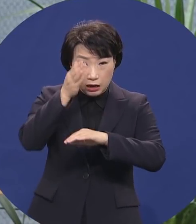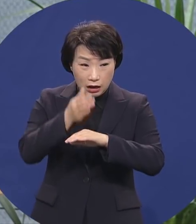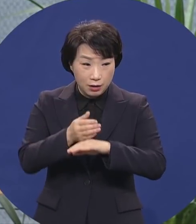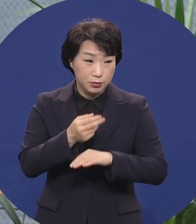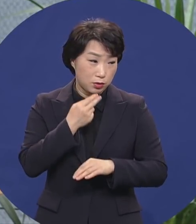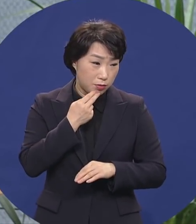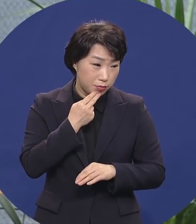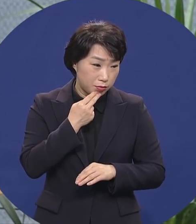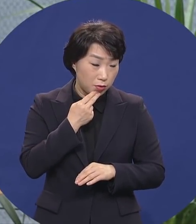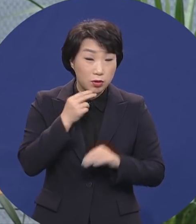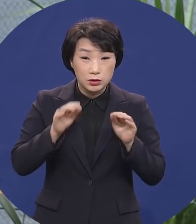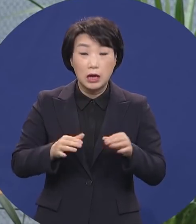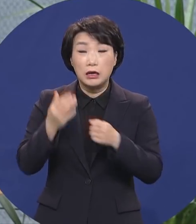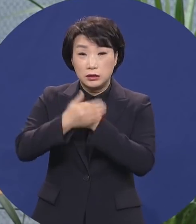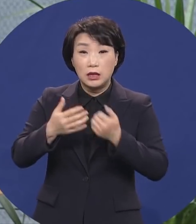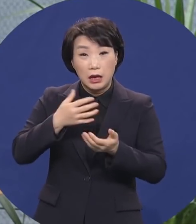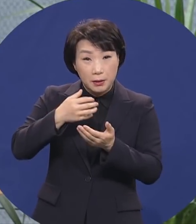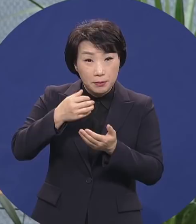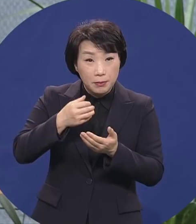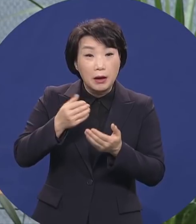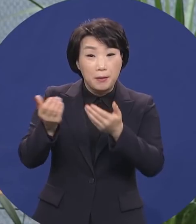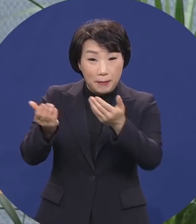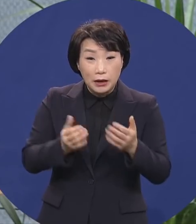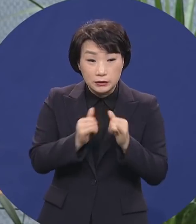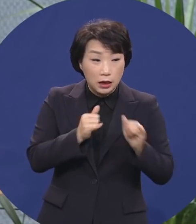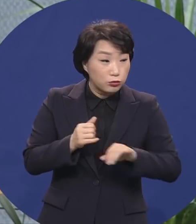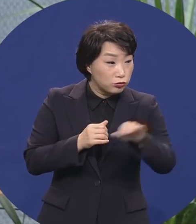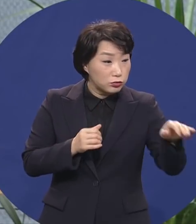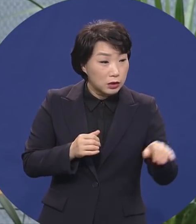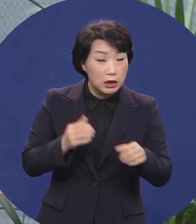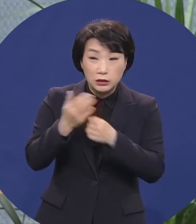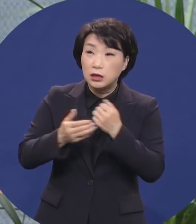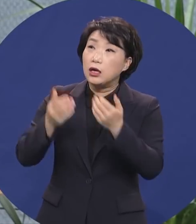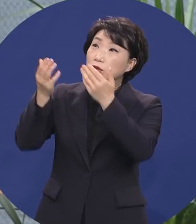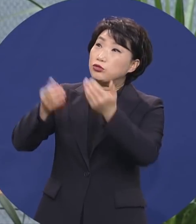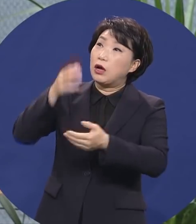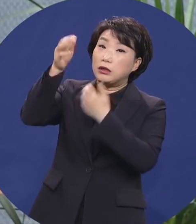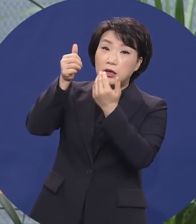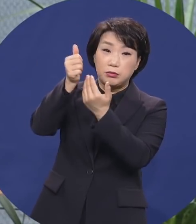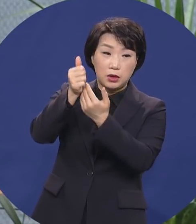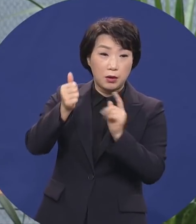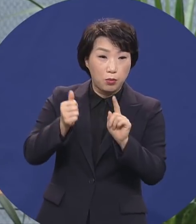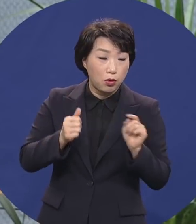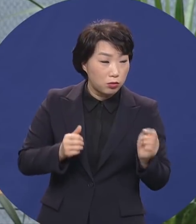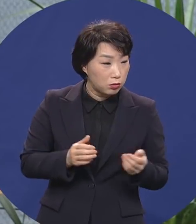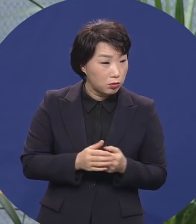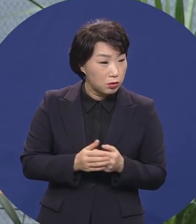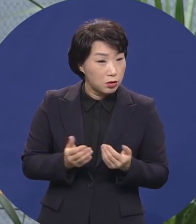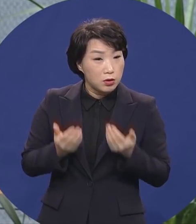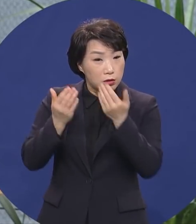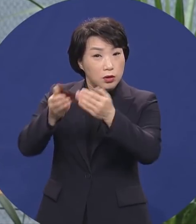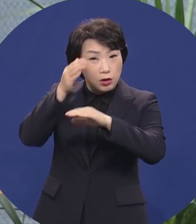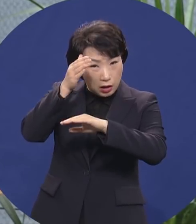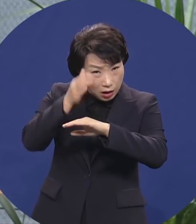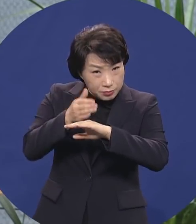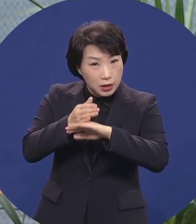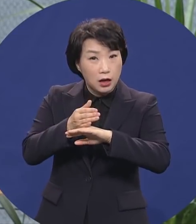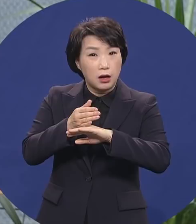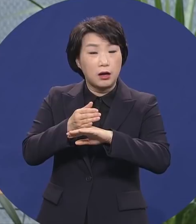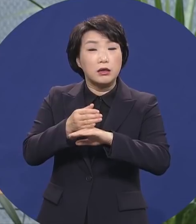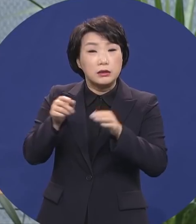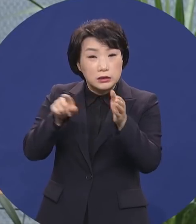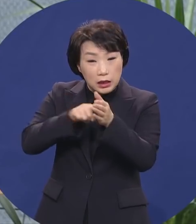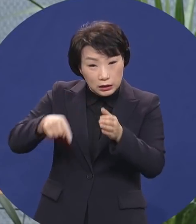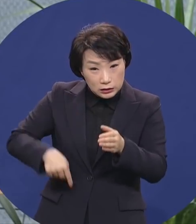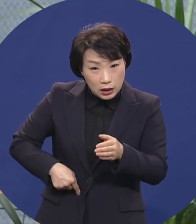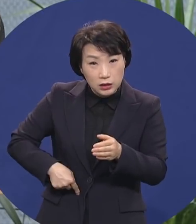감사가, 은혜 받은 자가 은혜 베푸신 분에게 아니할 수 없는 신앙